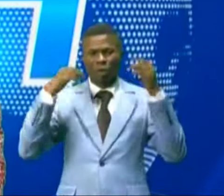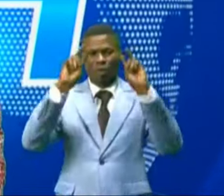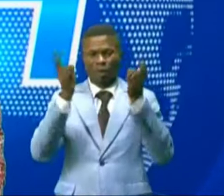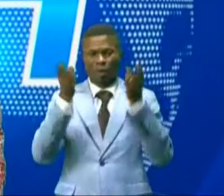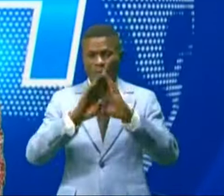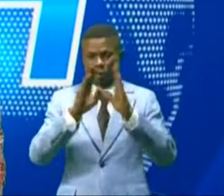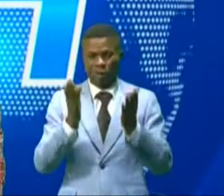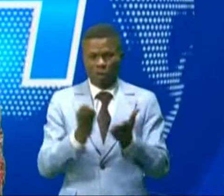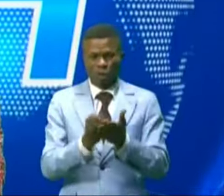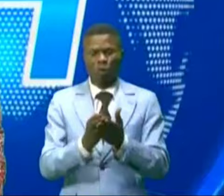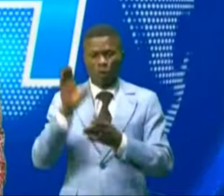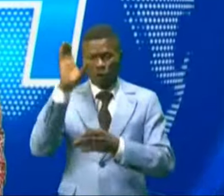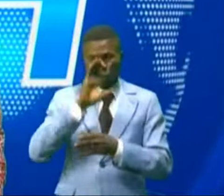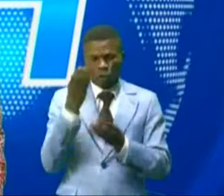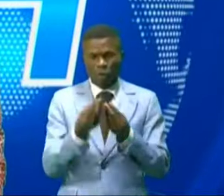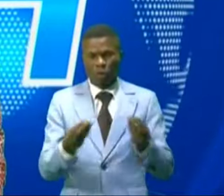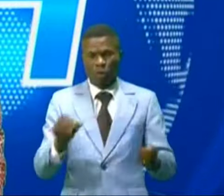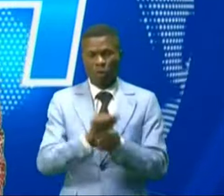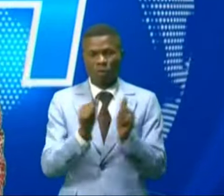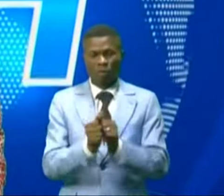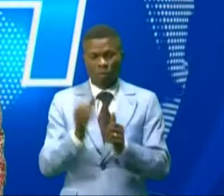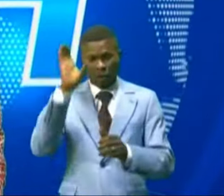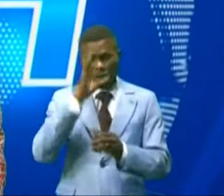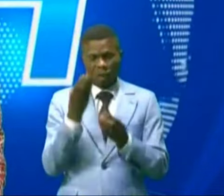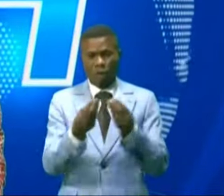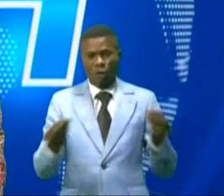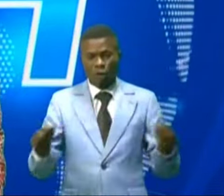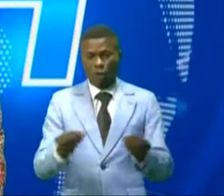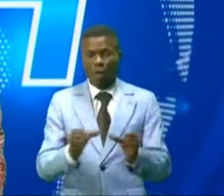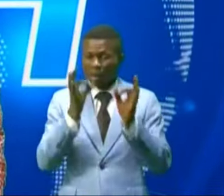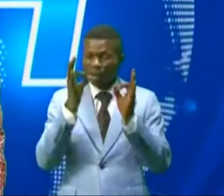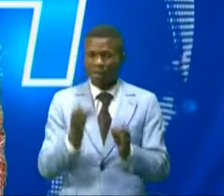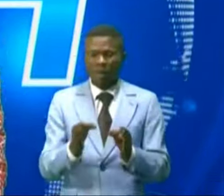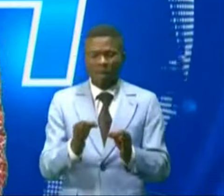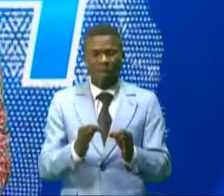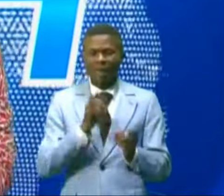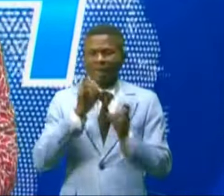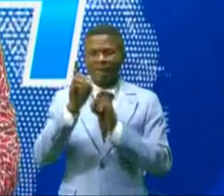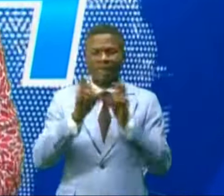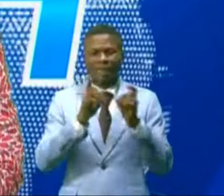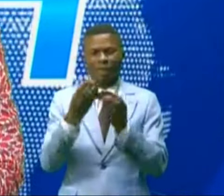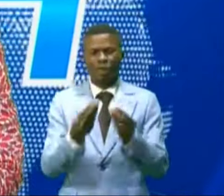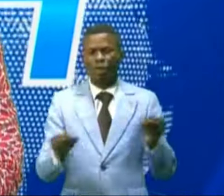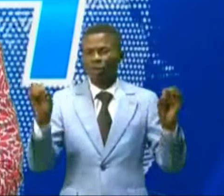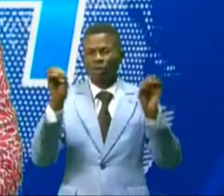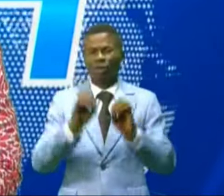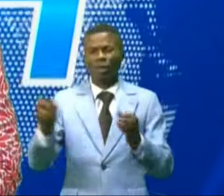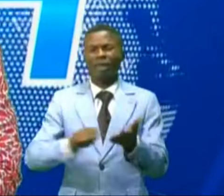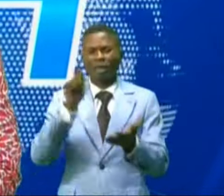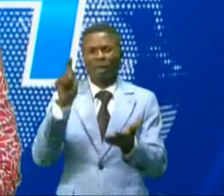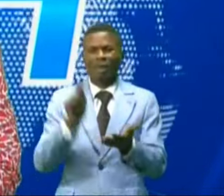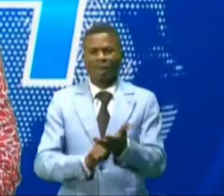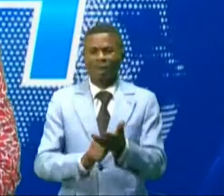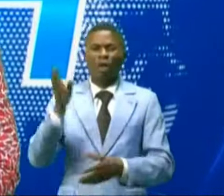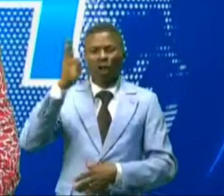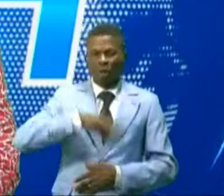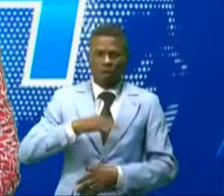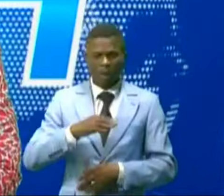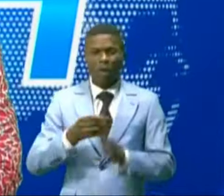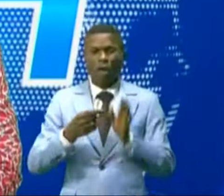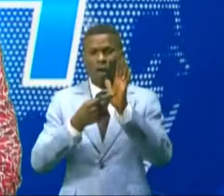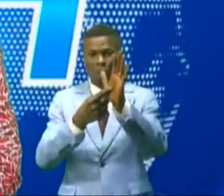sont en bataille. Les tentatives de résolution de ce bras de fer autour de taxes ont échoué. Nous allons suivre